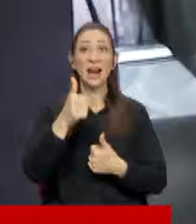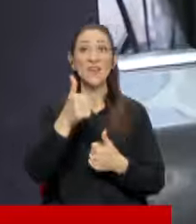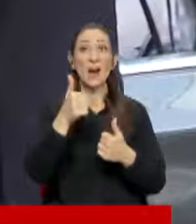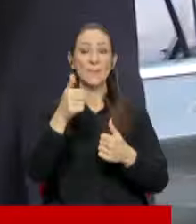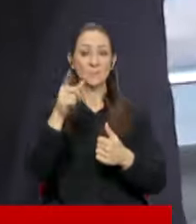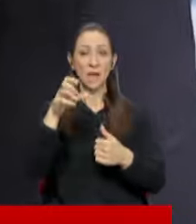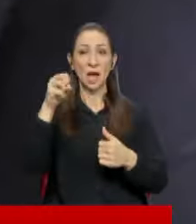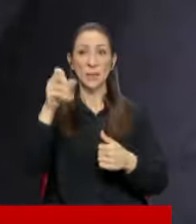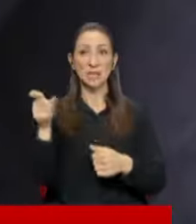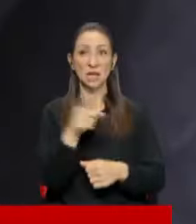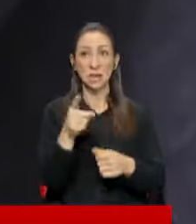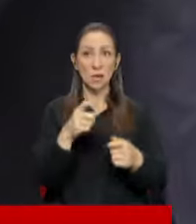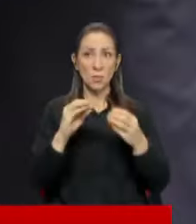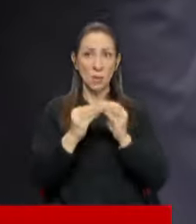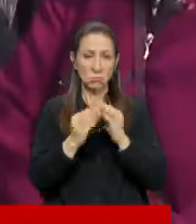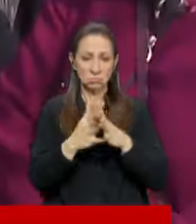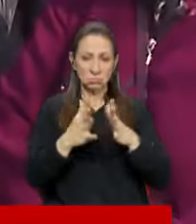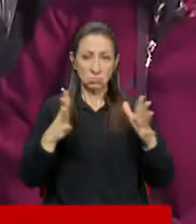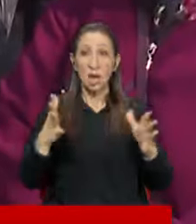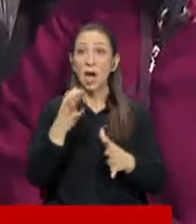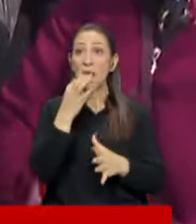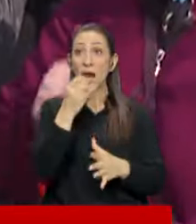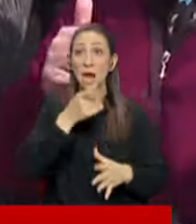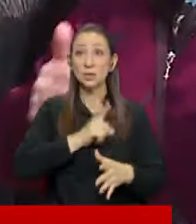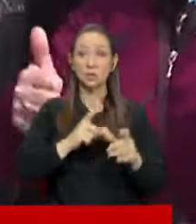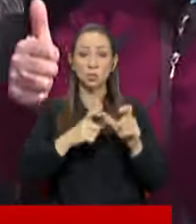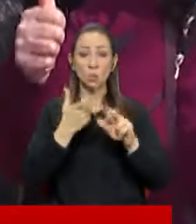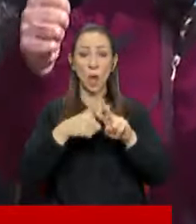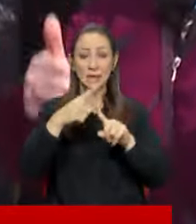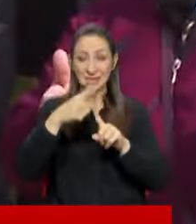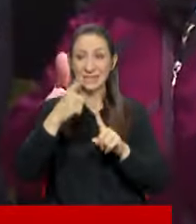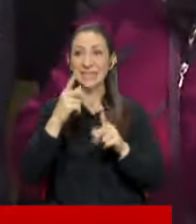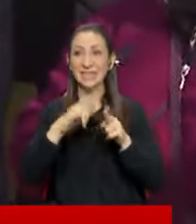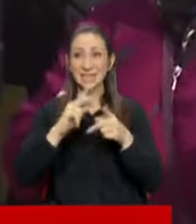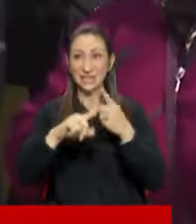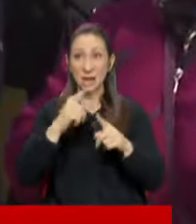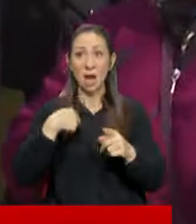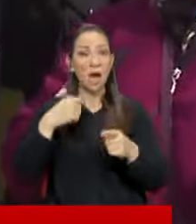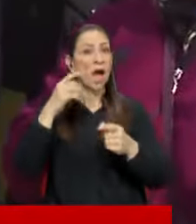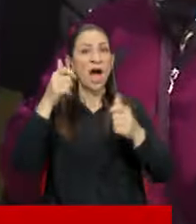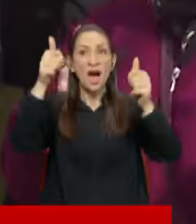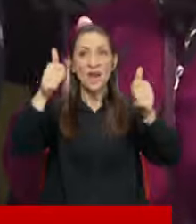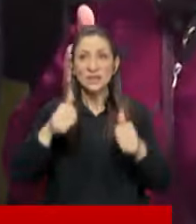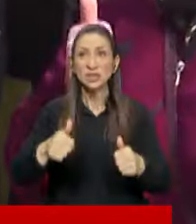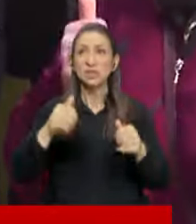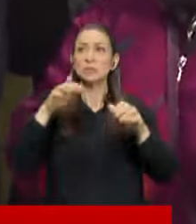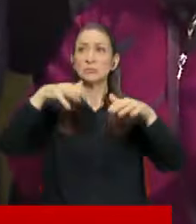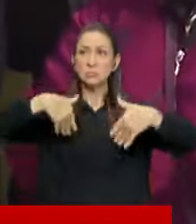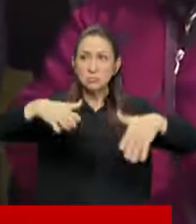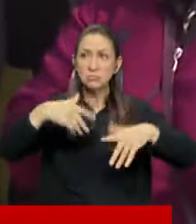Partisi ile AK Parti arasında gerilim tırmanıyor. Ankara adayı Suat Kılıç'tan da afişlerimiz, posterlerimiz indiriliyor açıklaması geldi.